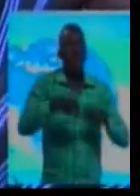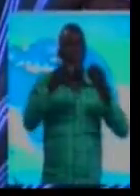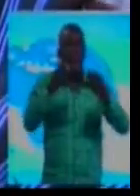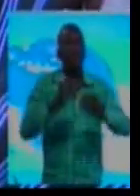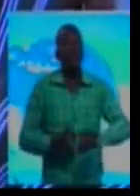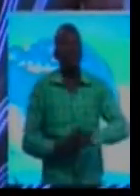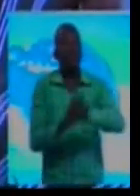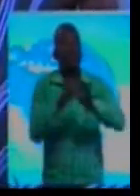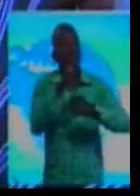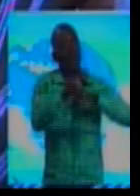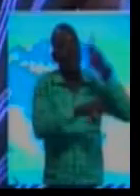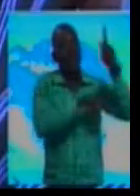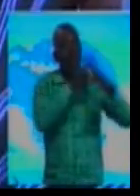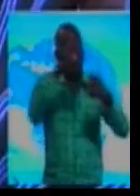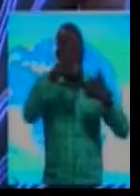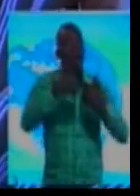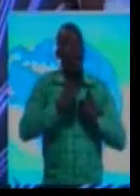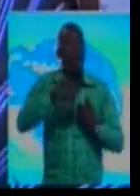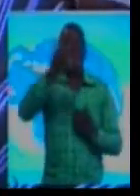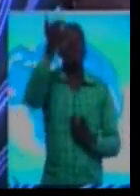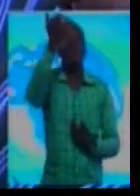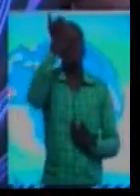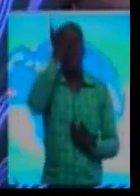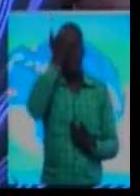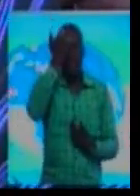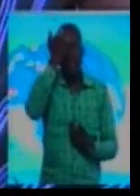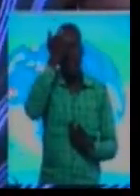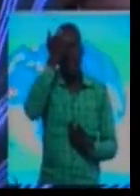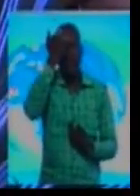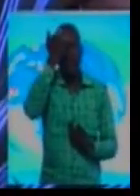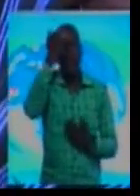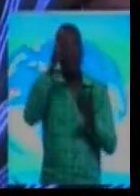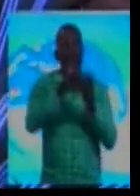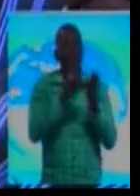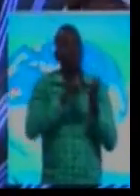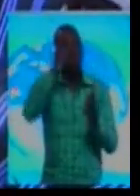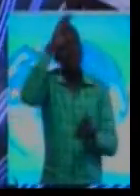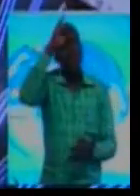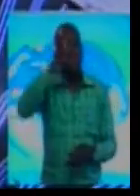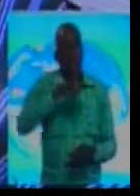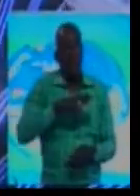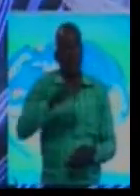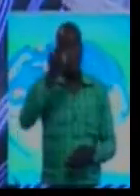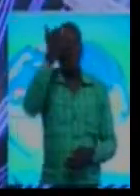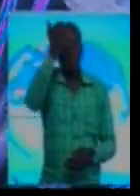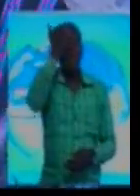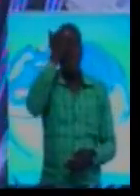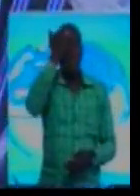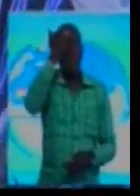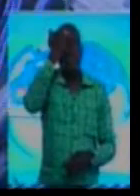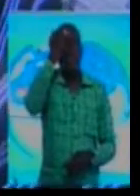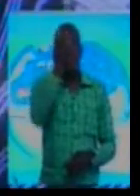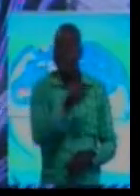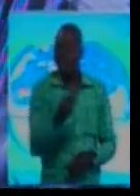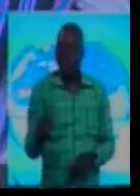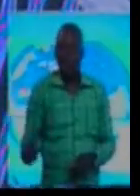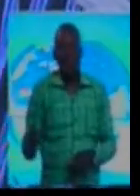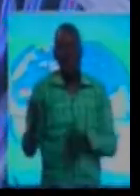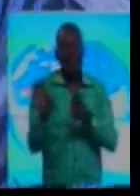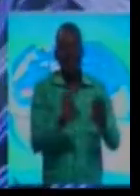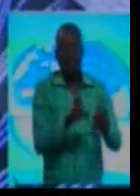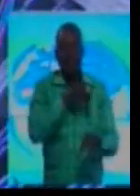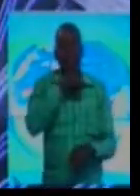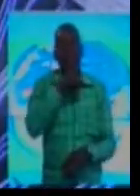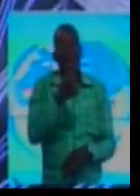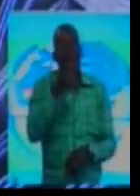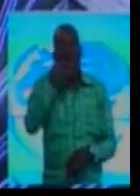cette population-là aient des petites connaissances, des droits humains, petites connaissances, des choses qu'ils ne doivent pas faire, des choses